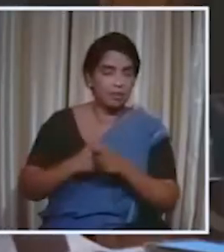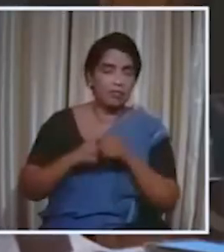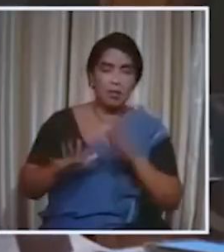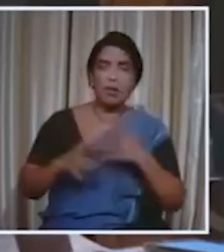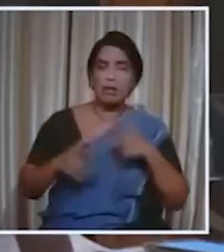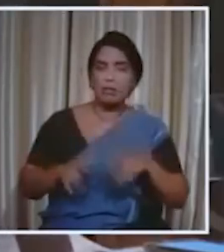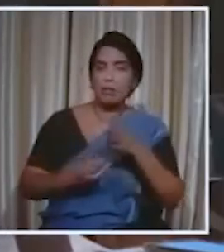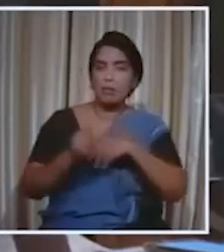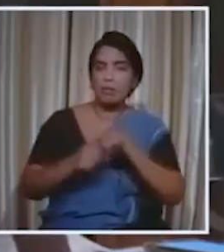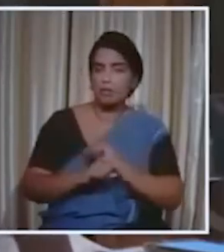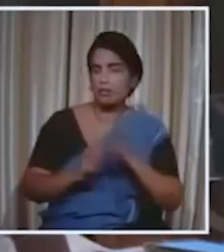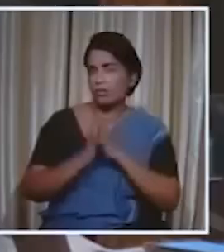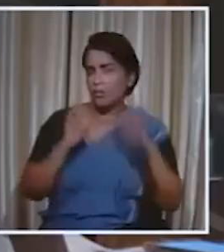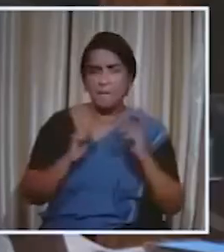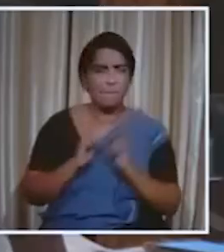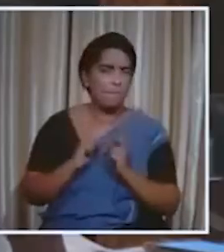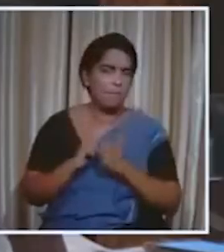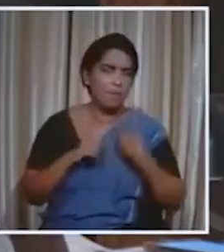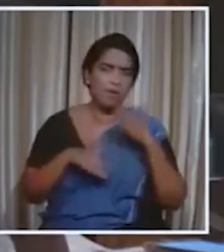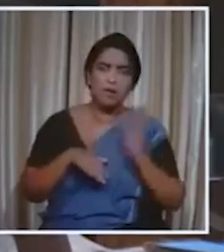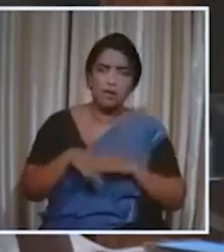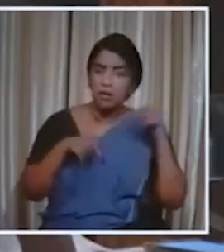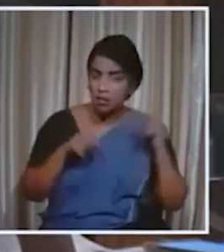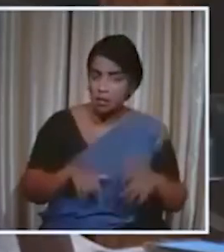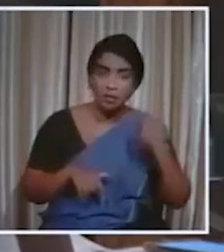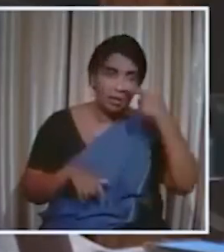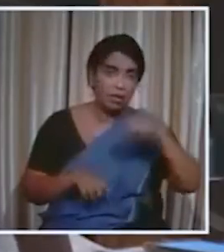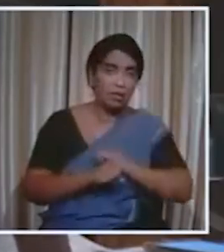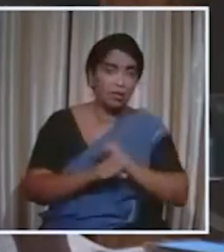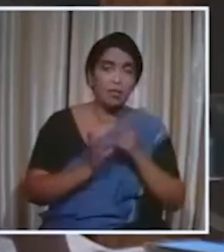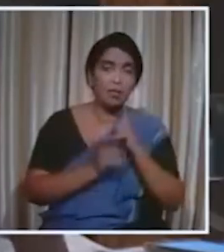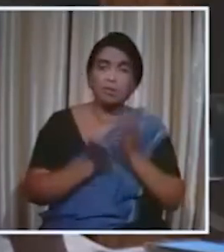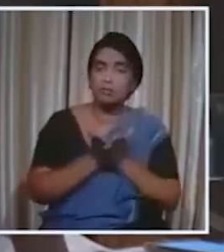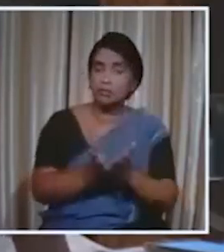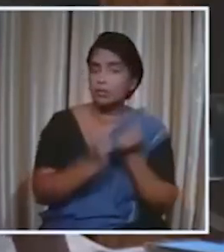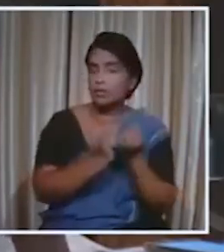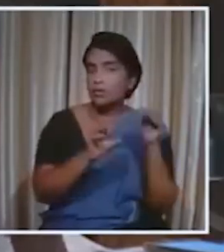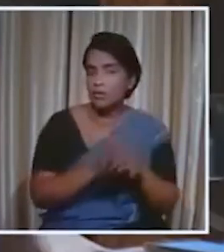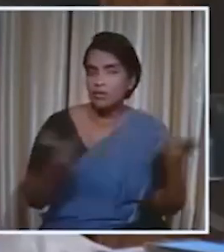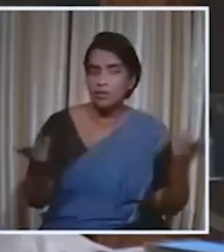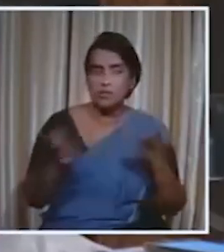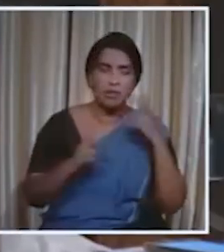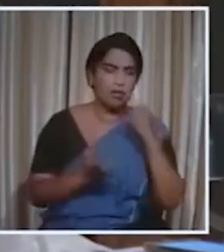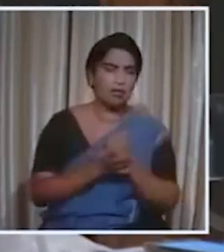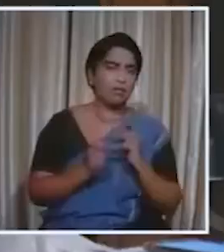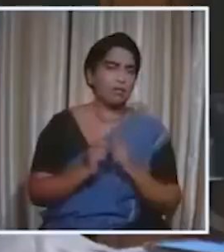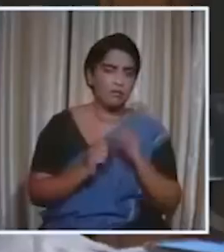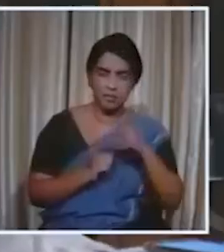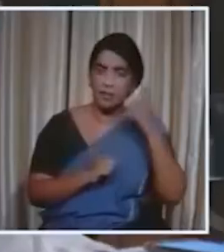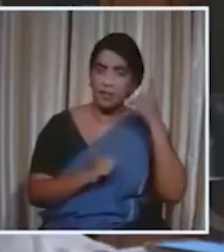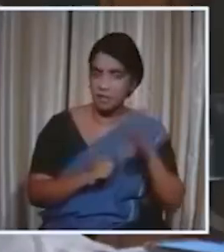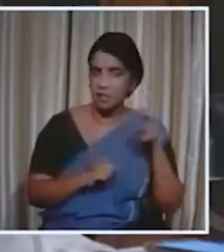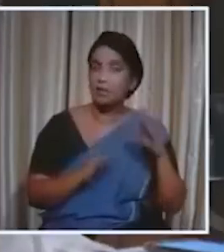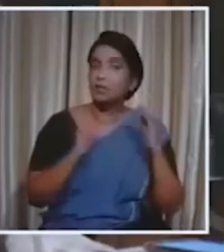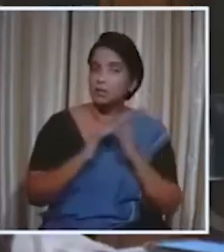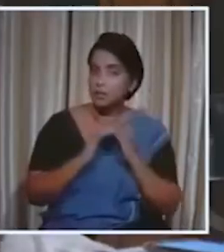செய்ய முடியாமல் இருக்கிறார்கள். இன்று எரிபொருள் இல்லாமல் மீனவர்கள் தங்களுடைய மீன்பிடித்துறையை செய்ய முடியாமல், அந்த தொழிலை செய்ய முடியாமல் அந்த அடிப்படையிலே இந்த வீடுகளை அவர்கள் எவ்வாறு முடிக்க